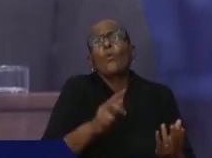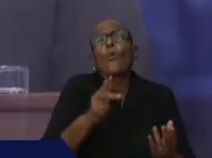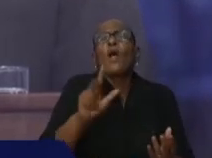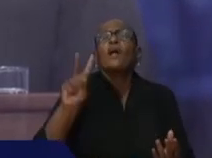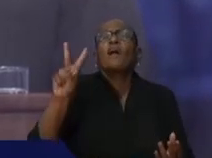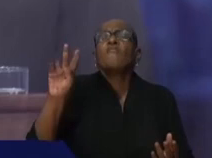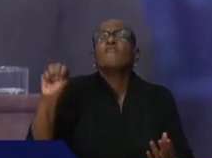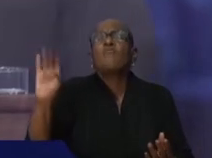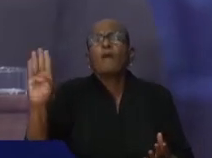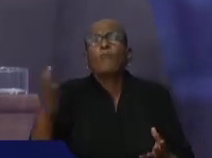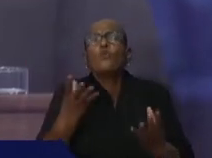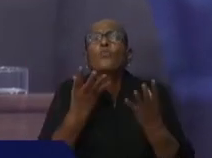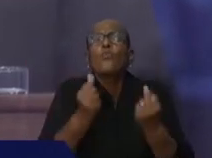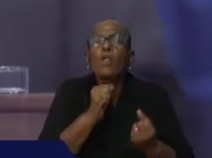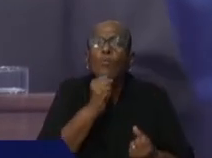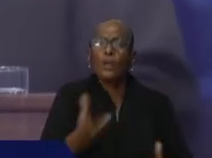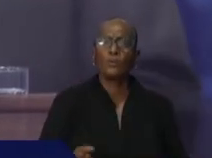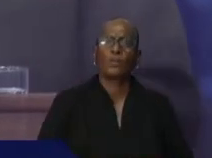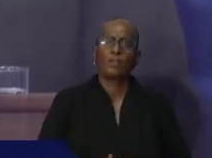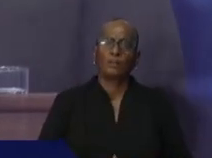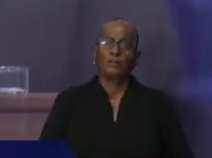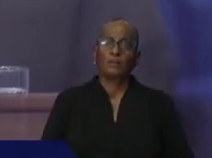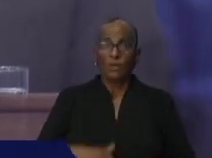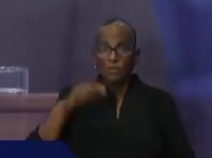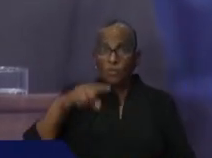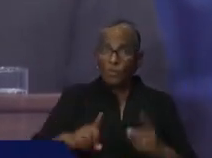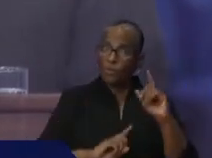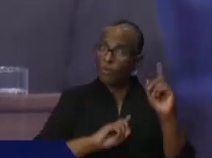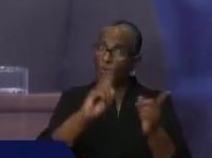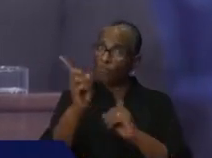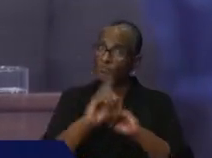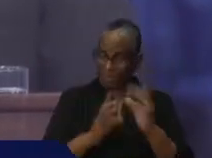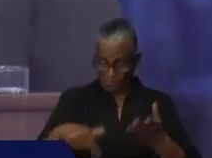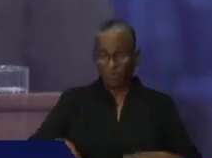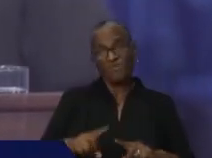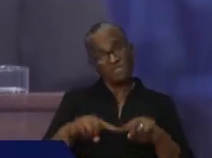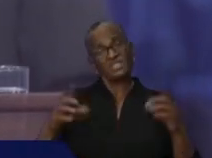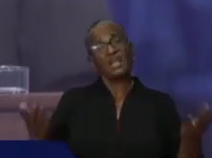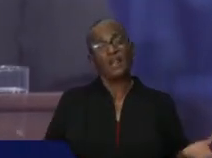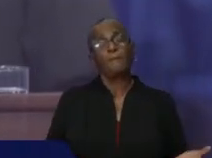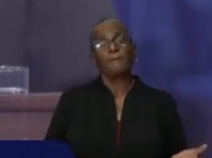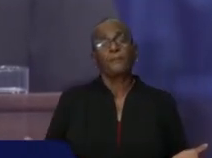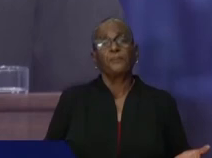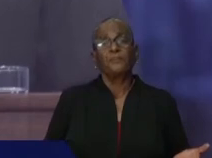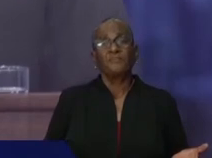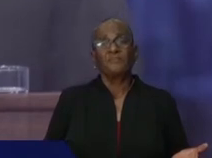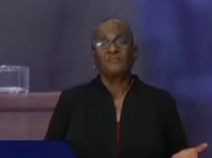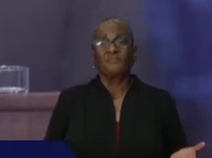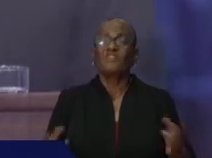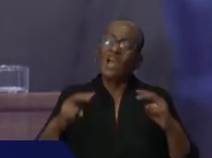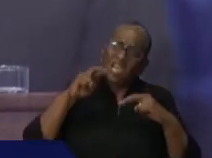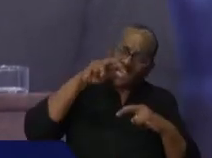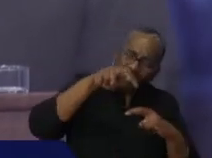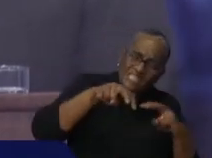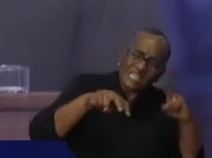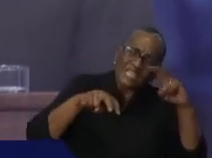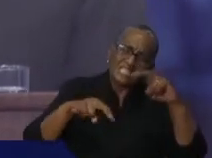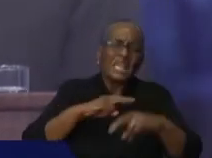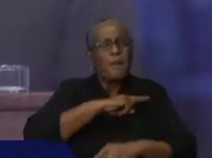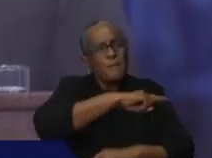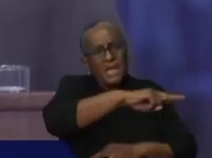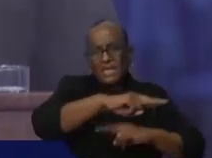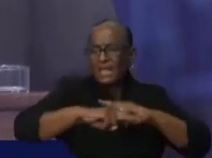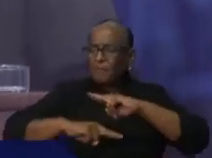Want in het overleg wat we hebben tot nog toe, is er een verschil van inzicht en mening of